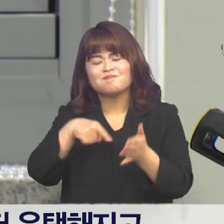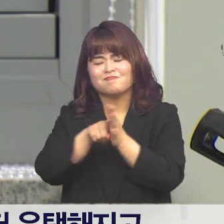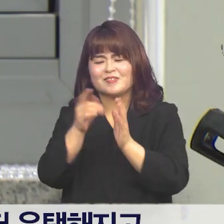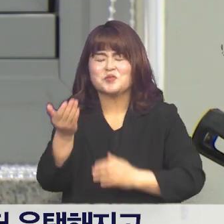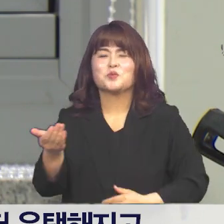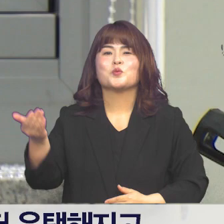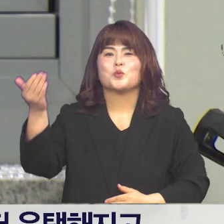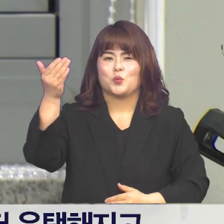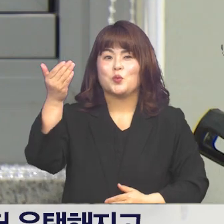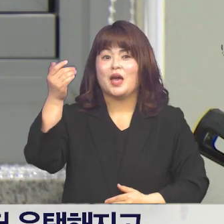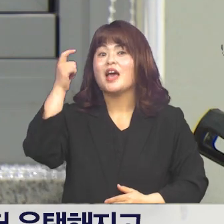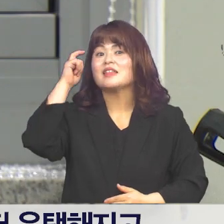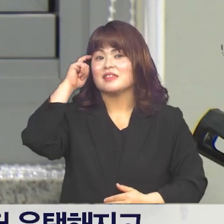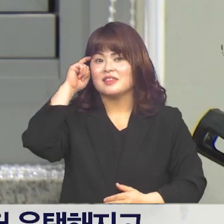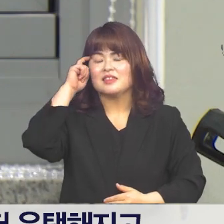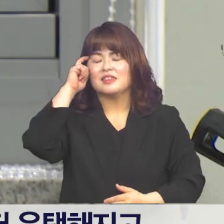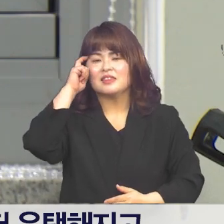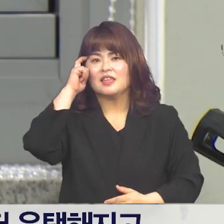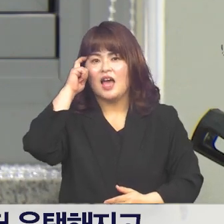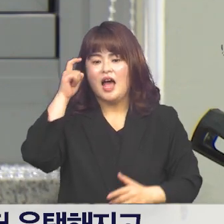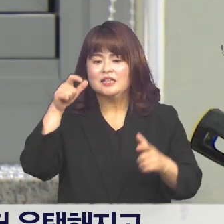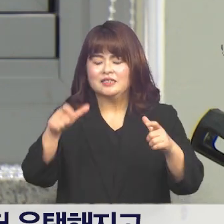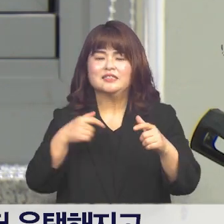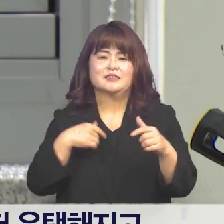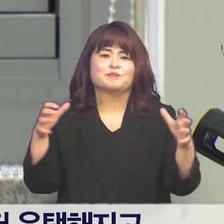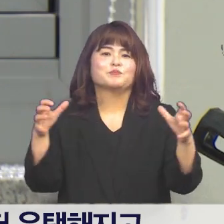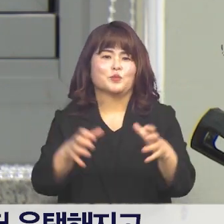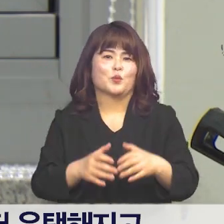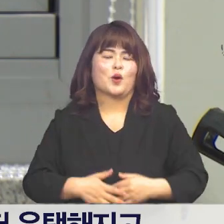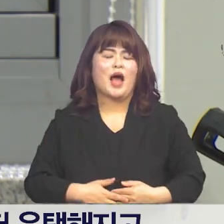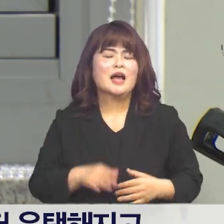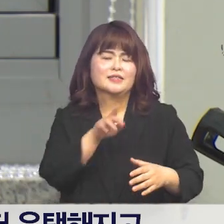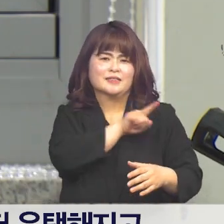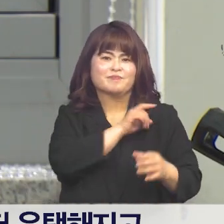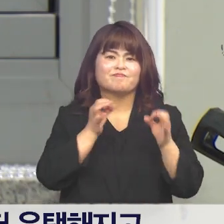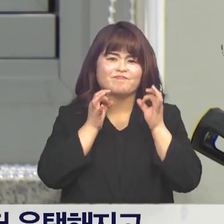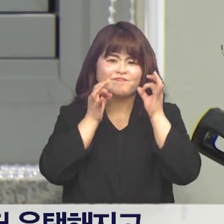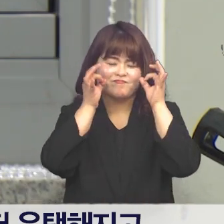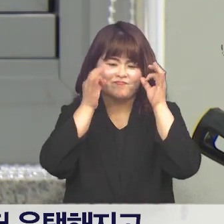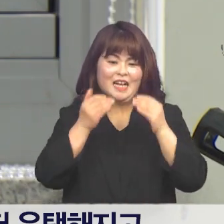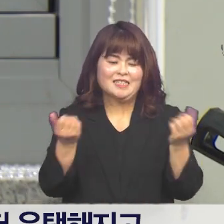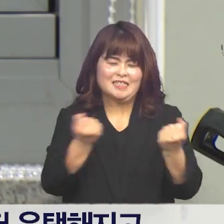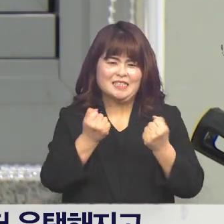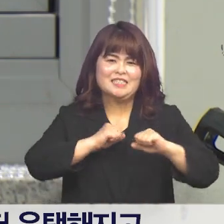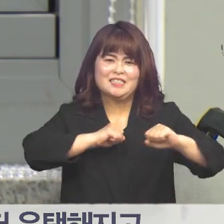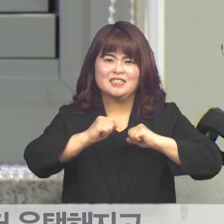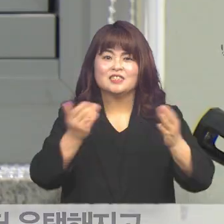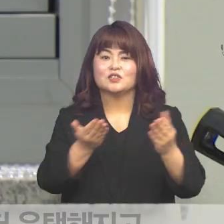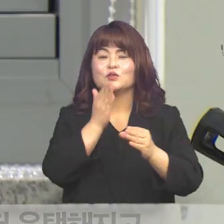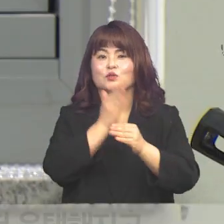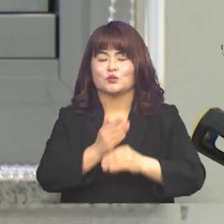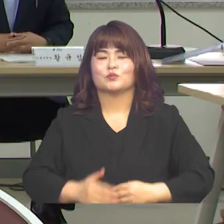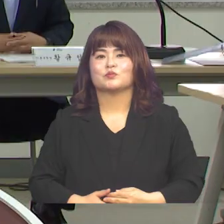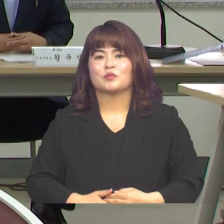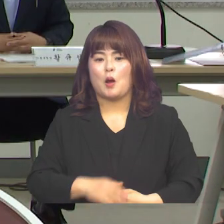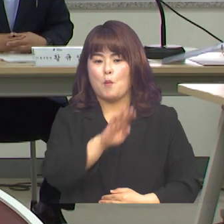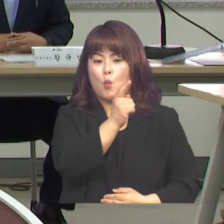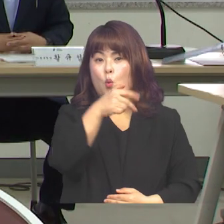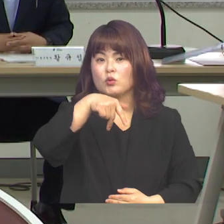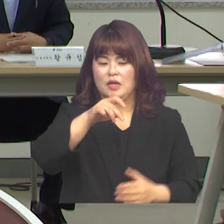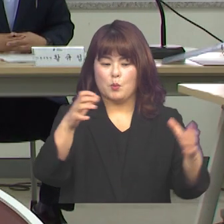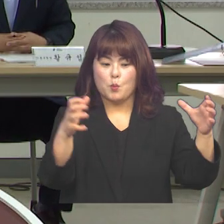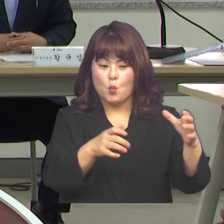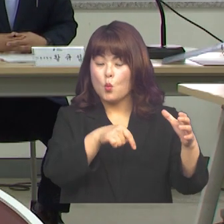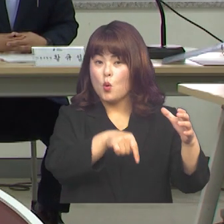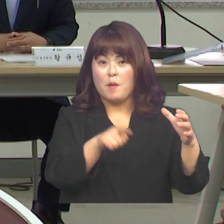윤택해지고 나아지도록 해야 되겠다는 그런 것이기 때문에 나름 최선을 다해서 일을 하고 있고요.